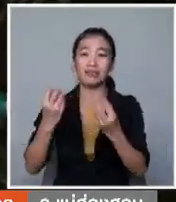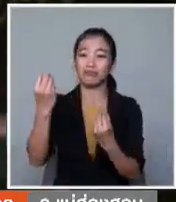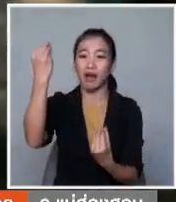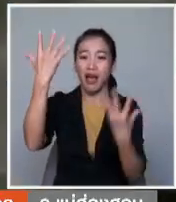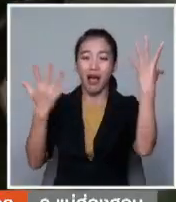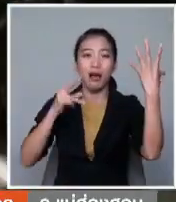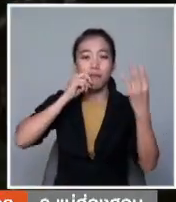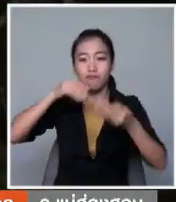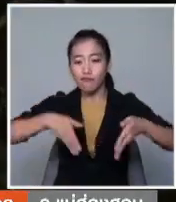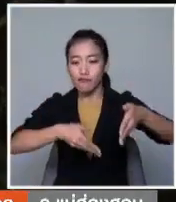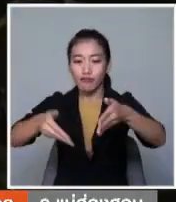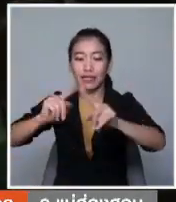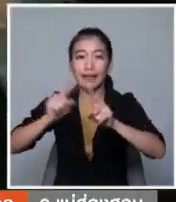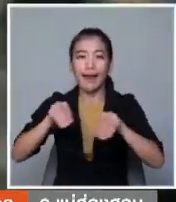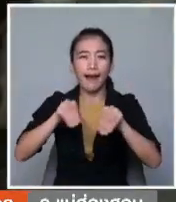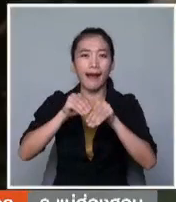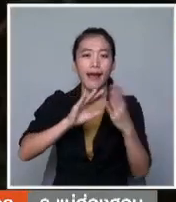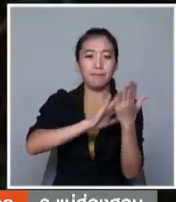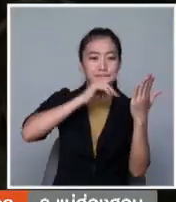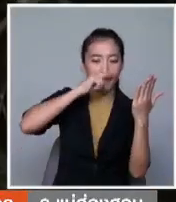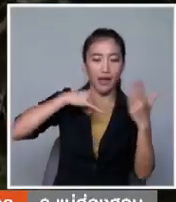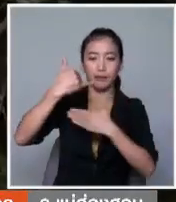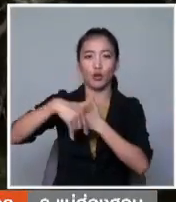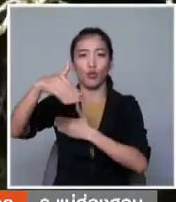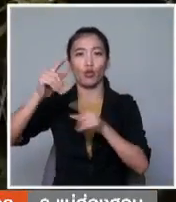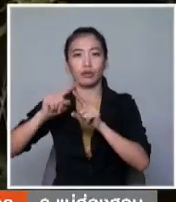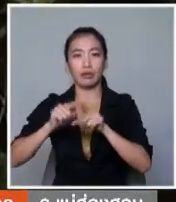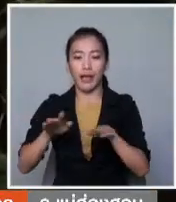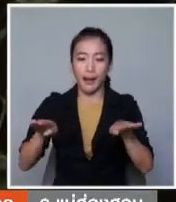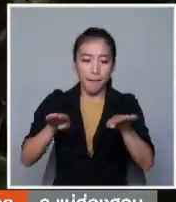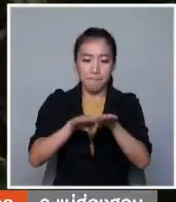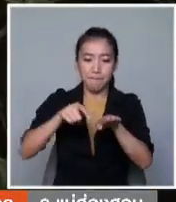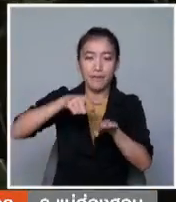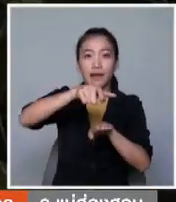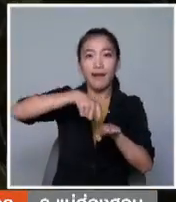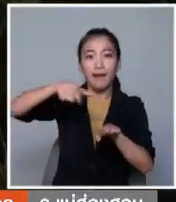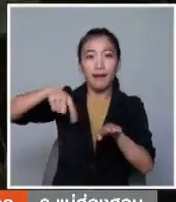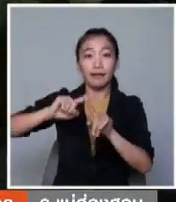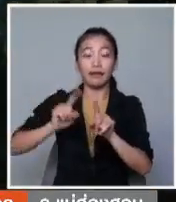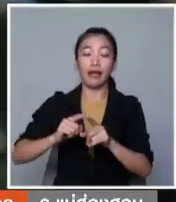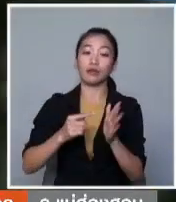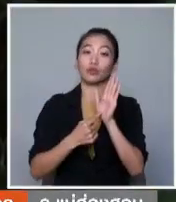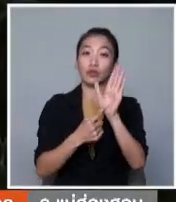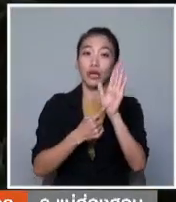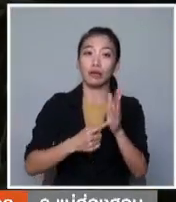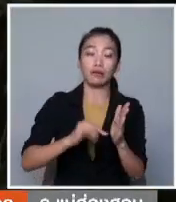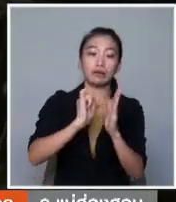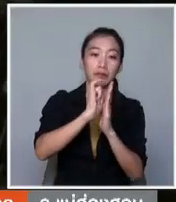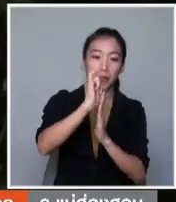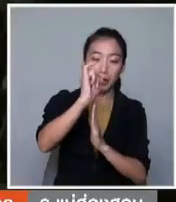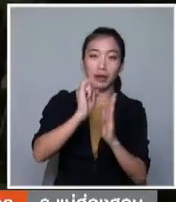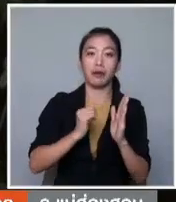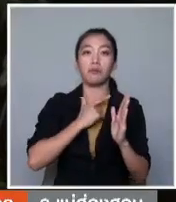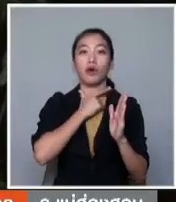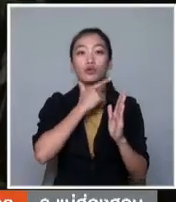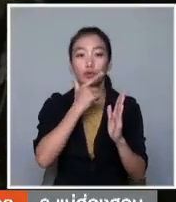แนวชายแดนไทยเวียนบาร์รวมทั้งตรวจยานพาหนะเข้าออกพลอยต่อเขตจังหวัดเชียงใหม่แม่ฮ่องสอนและจังหวัดตาก